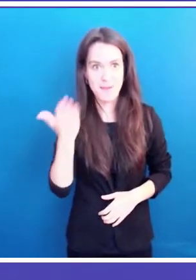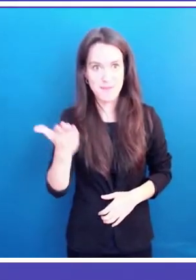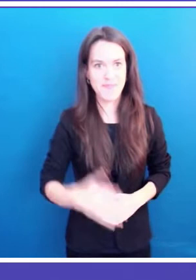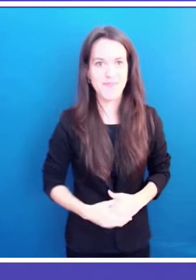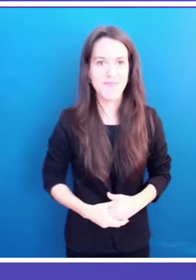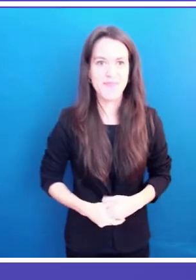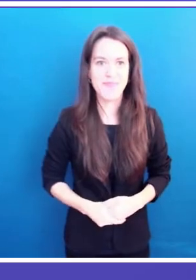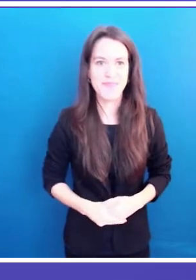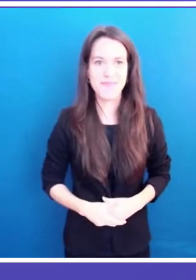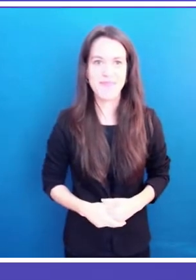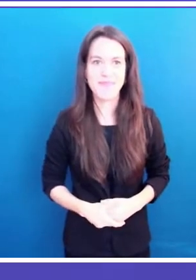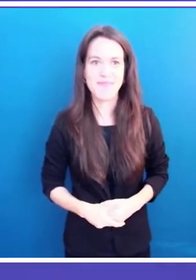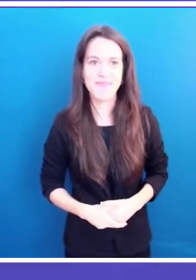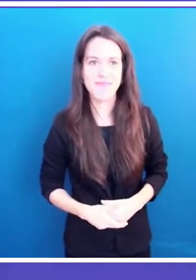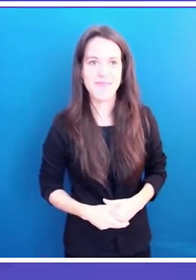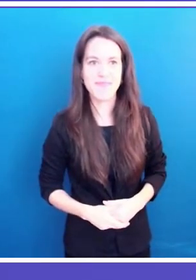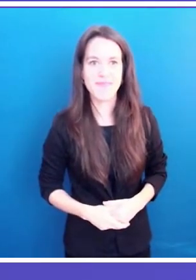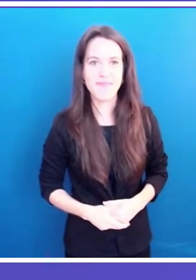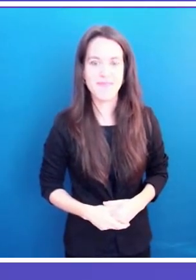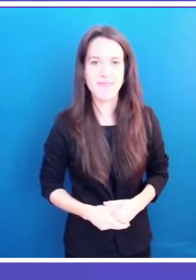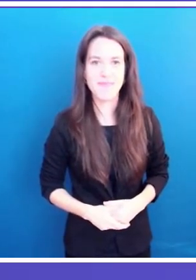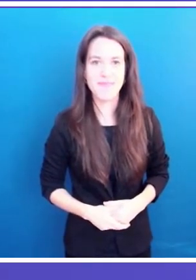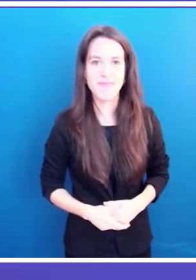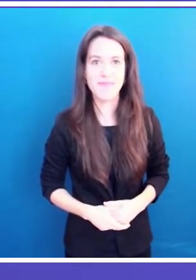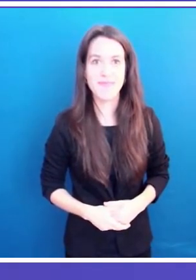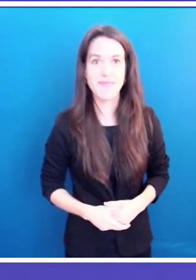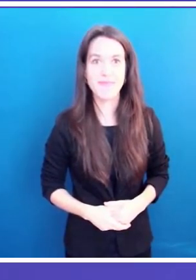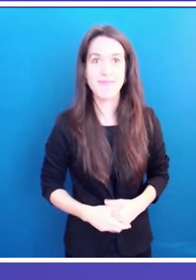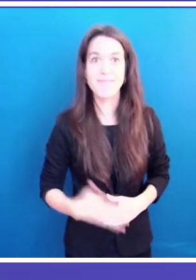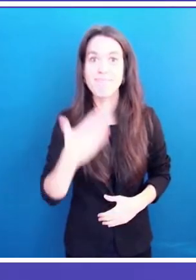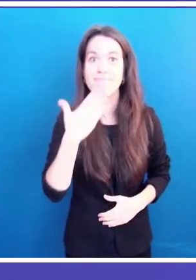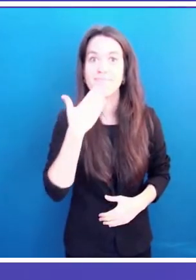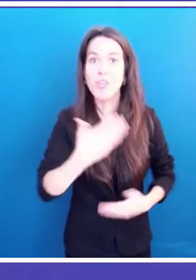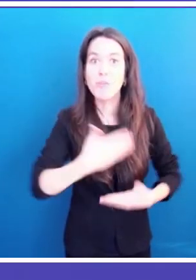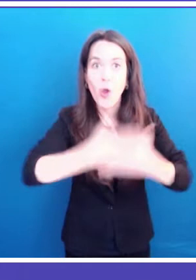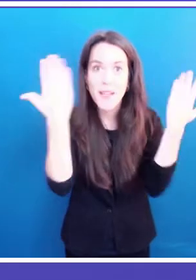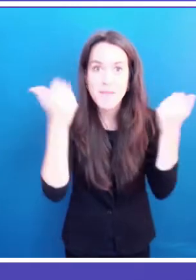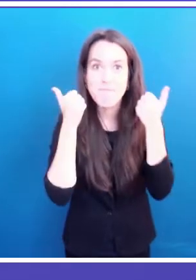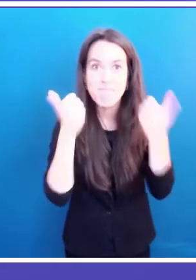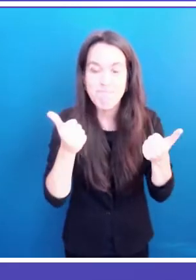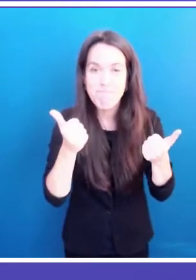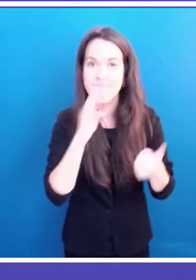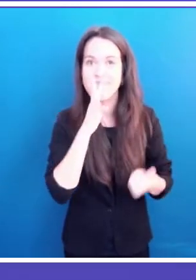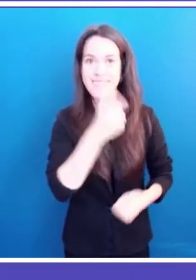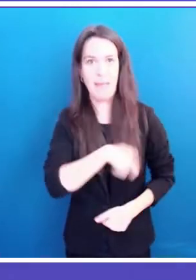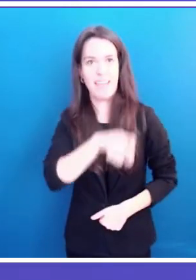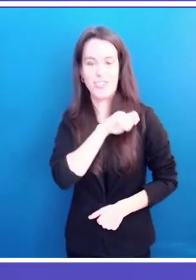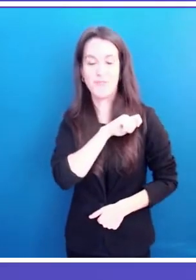لك تفضلي. Buenos días a todas. Estoy muy feliz de estar aquí